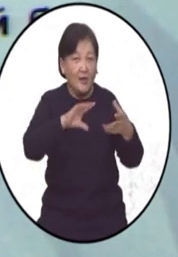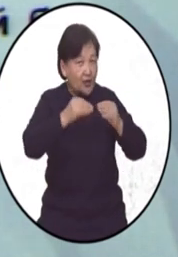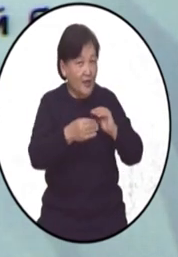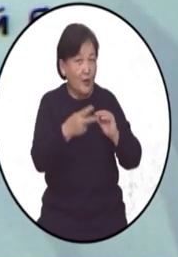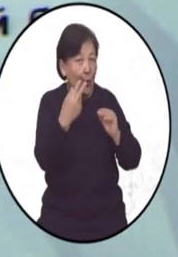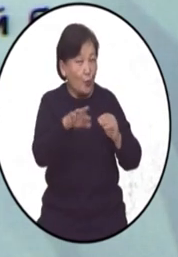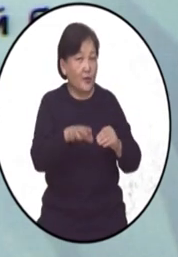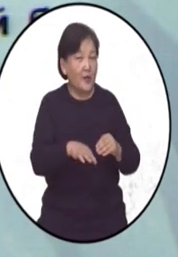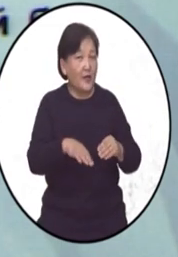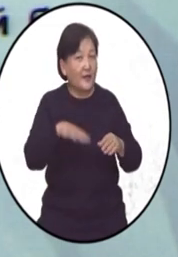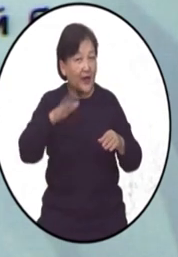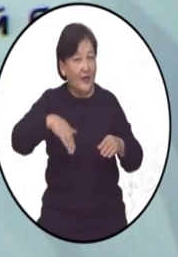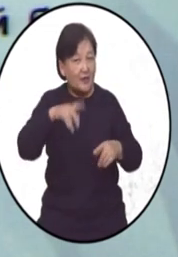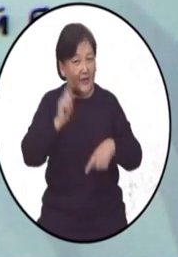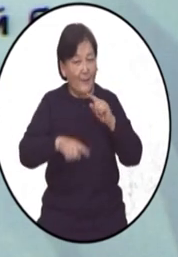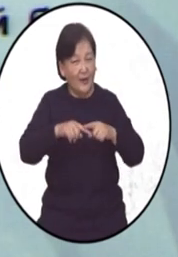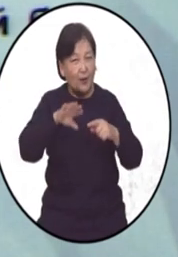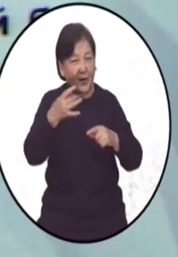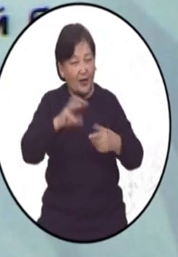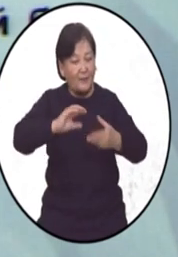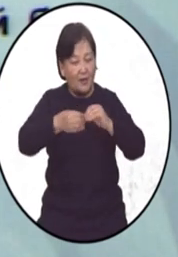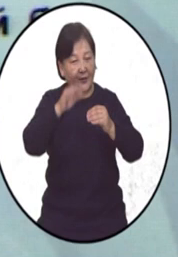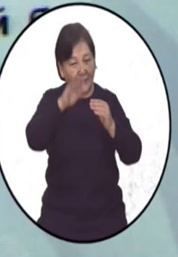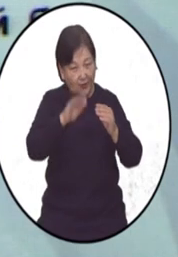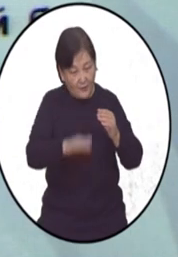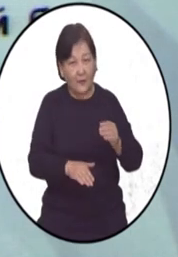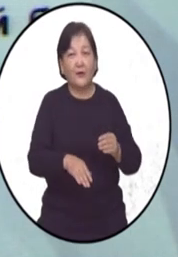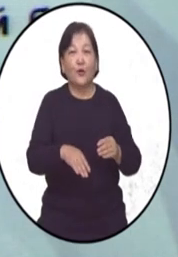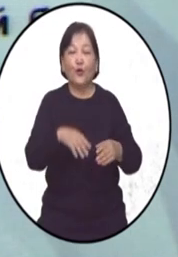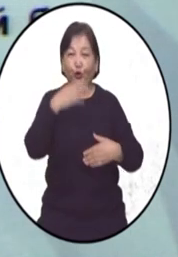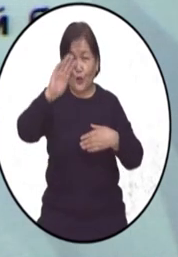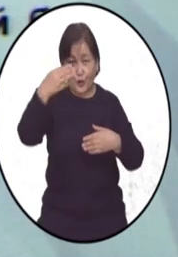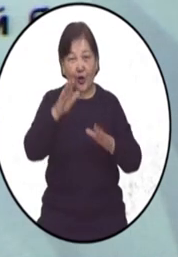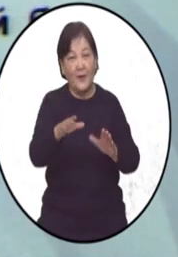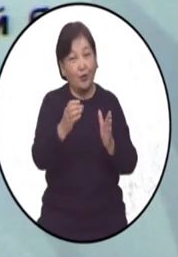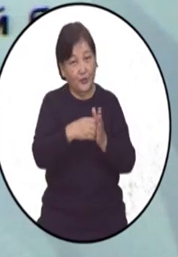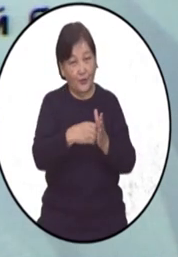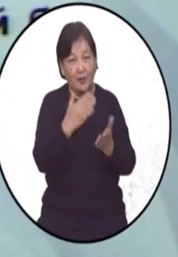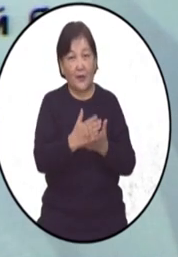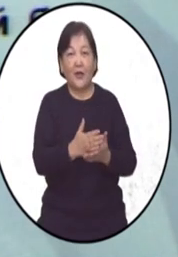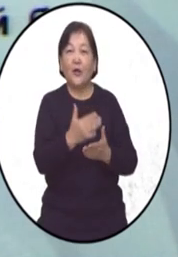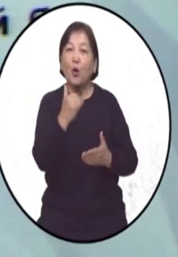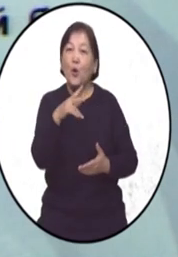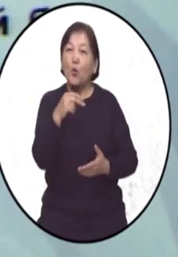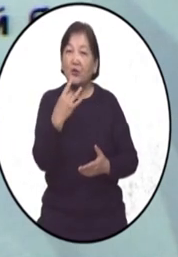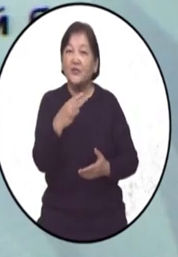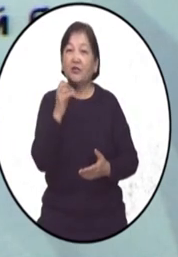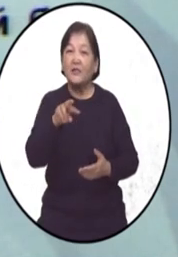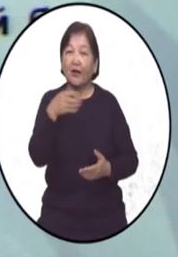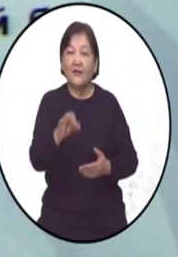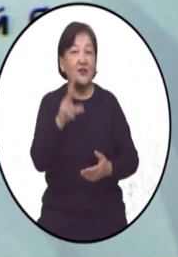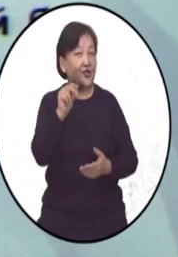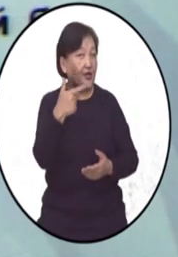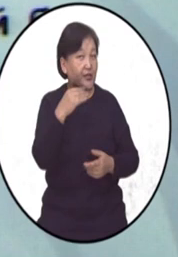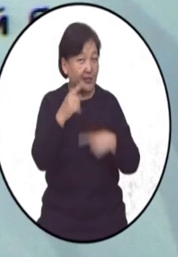нь ямар команд бийлүүлэхийг бийлүүлэх нь тодорхой болсон байх ёстой гэдэг. За үүнийг бол учир шалтгаантай байх чанар гэнэ.